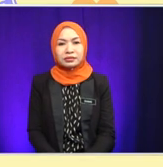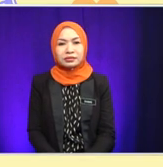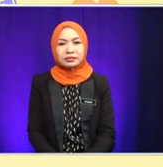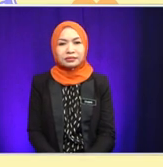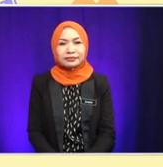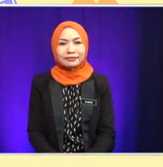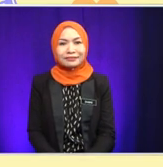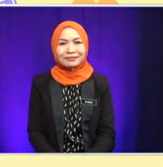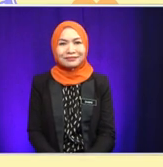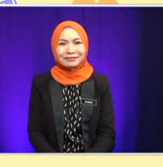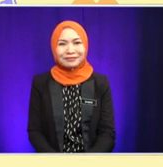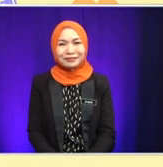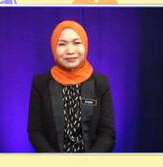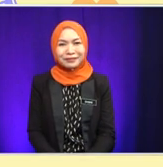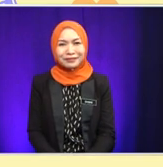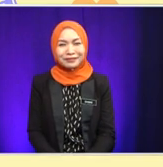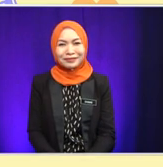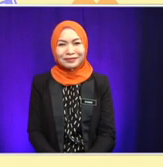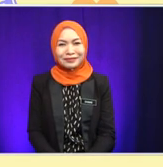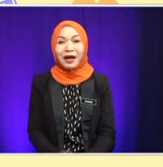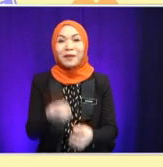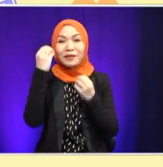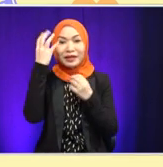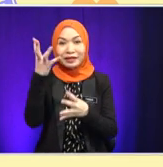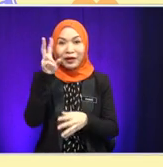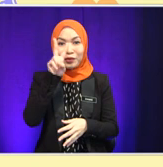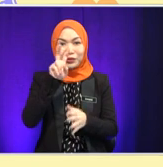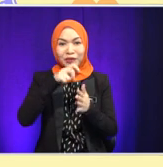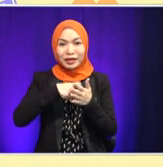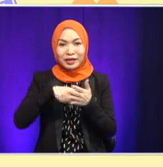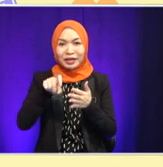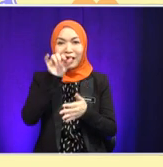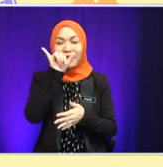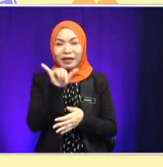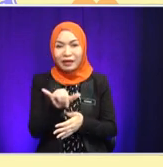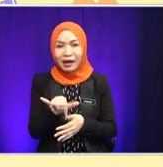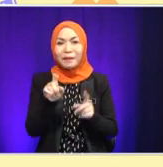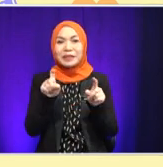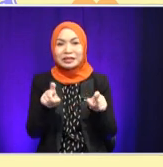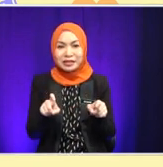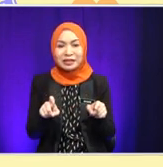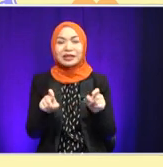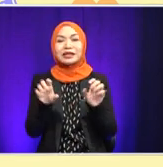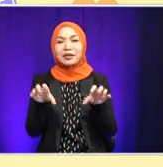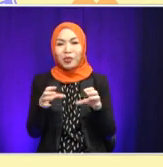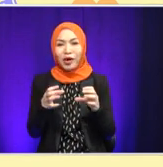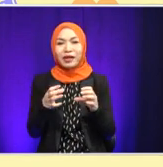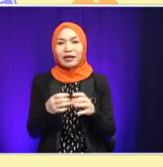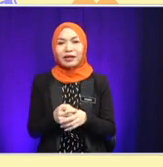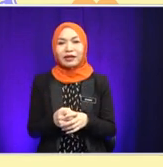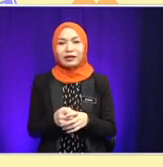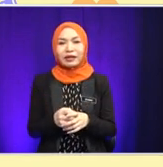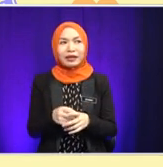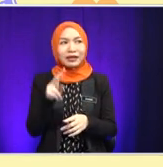loh nilai yang patut diamalkan oleh di kelas untuk hidup Bersatu padu dengan